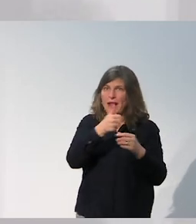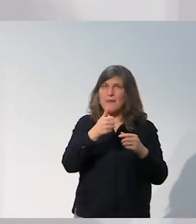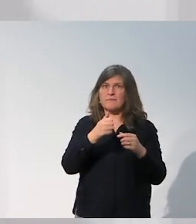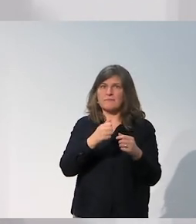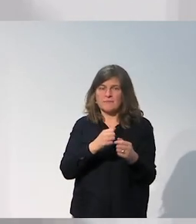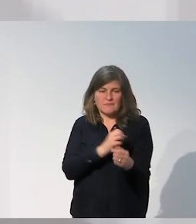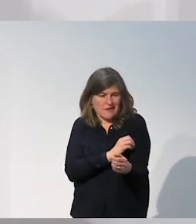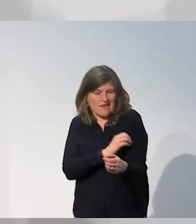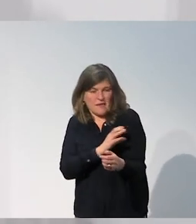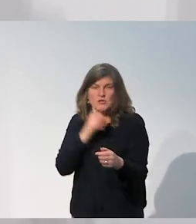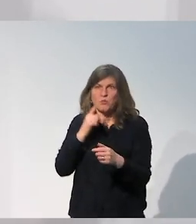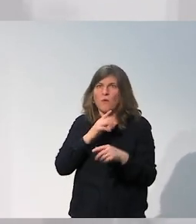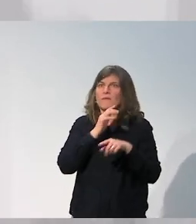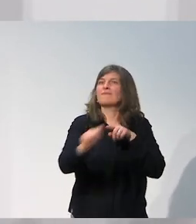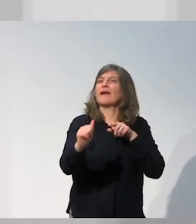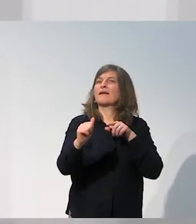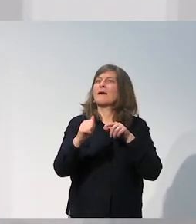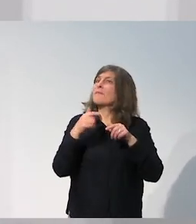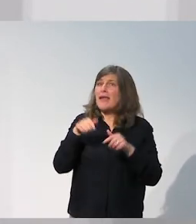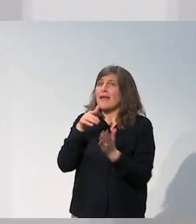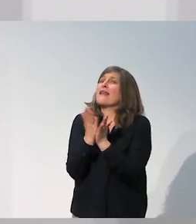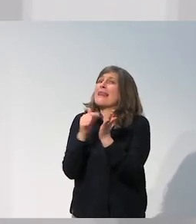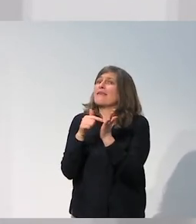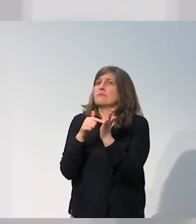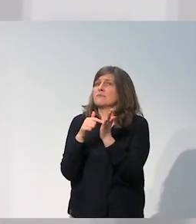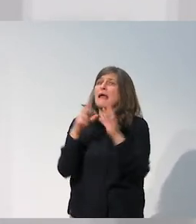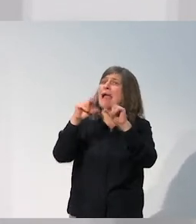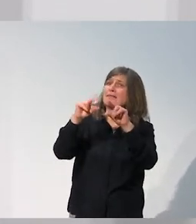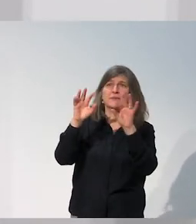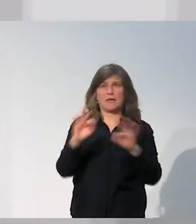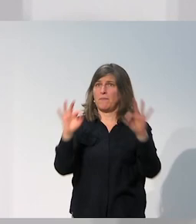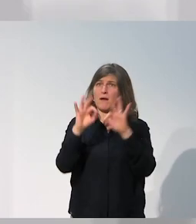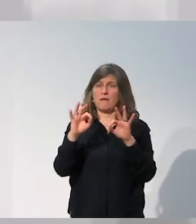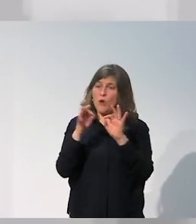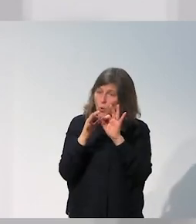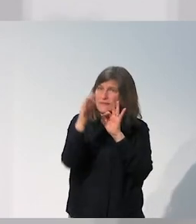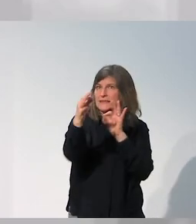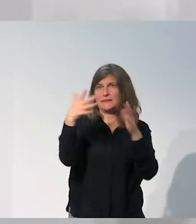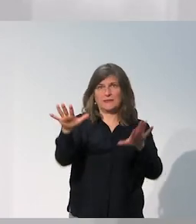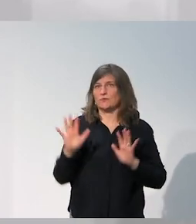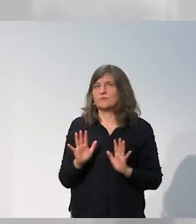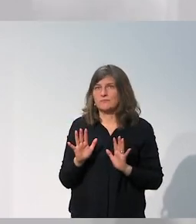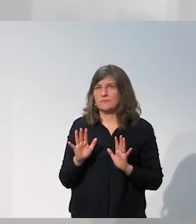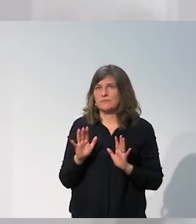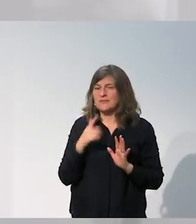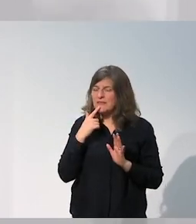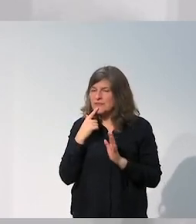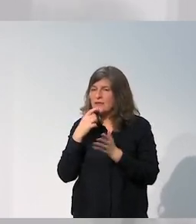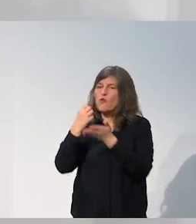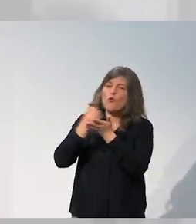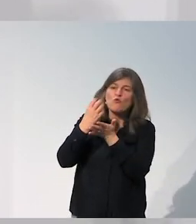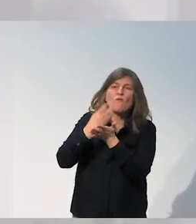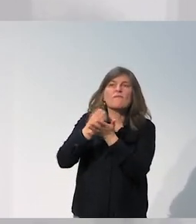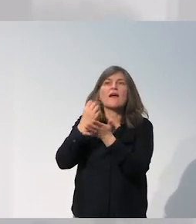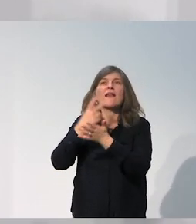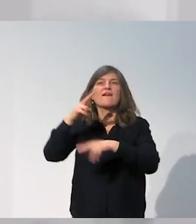Mais rien n'est expliqué. C'est simplement dit. Voilà. Hein, on comprend que dans les nouvelles du village